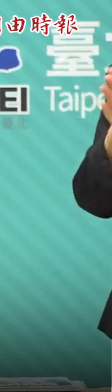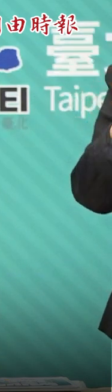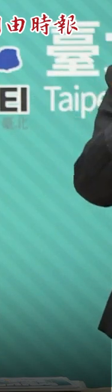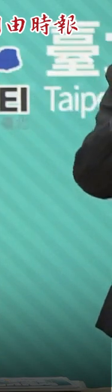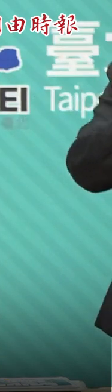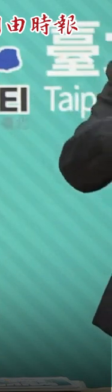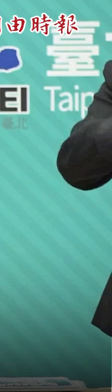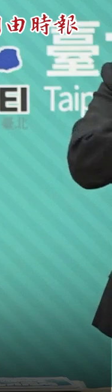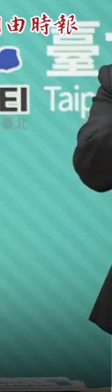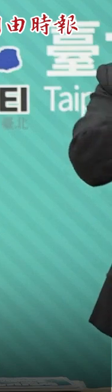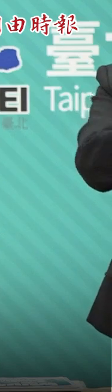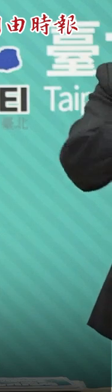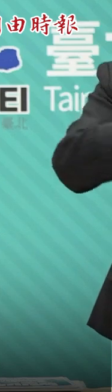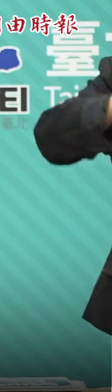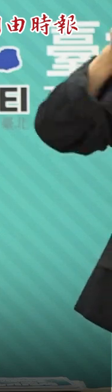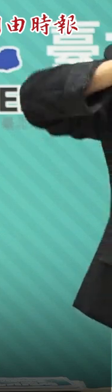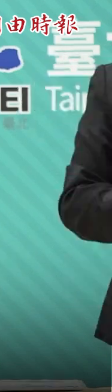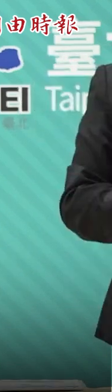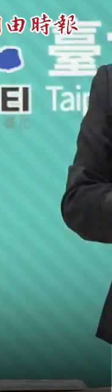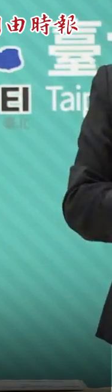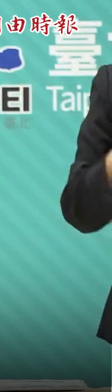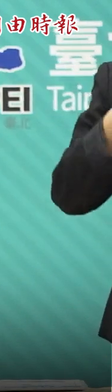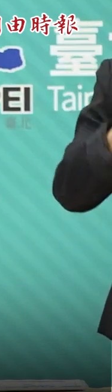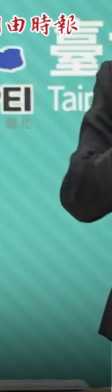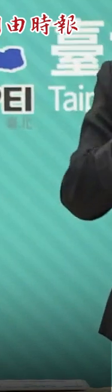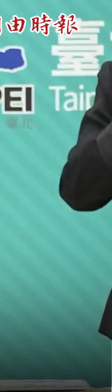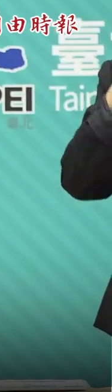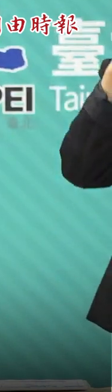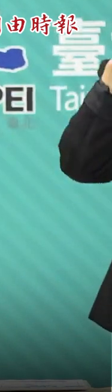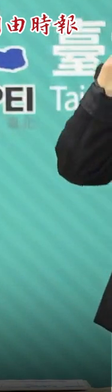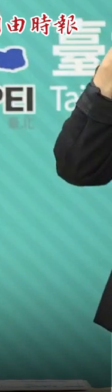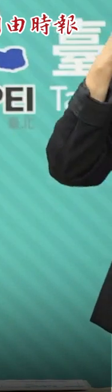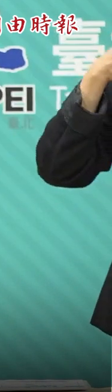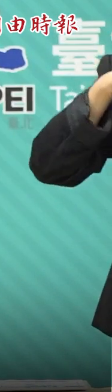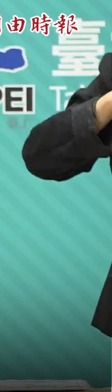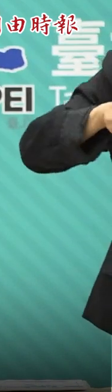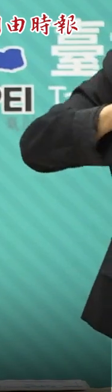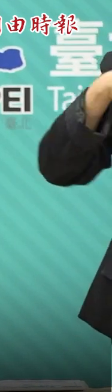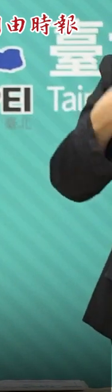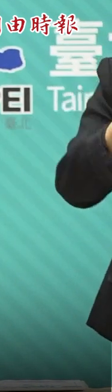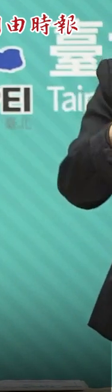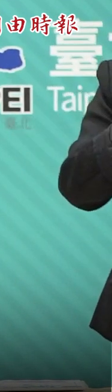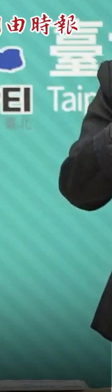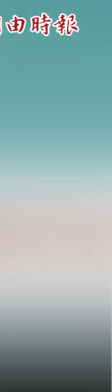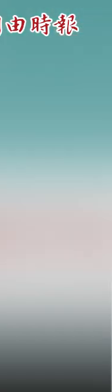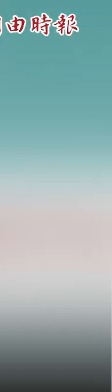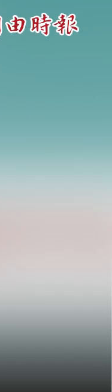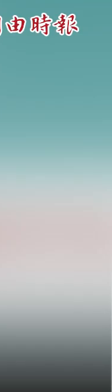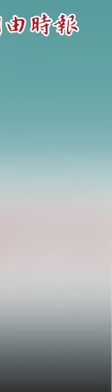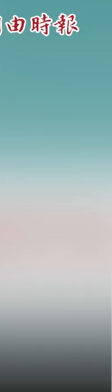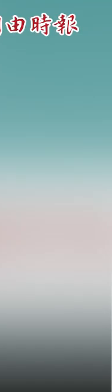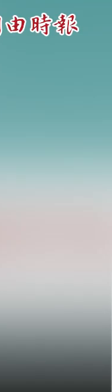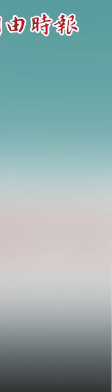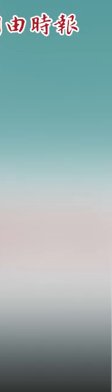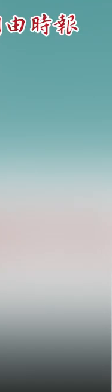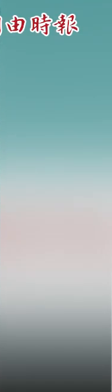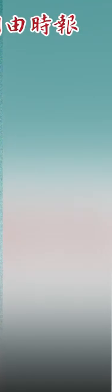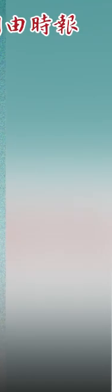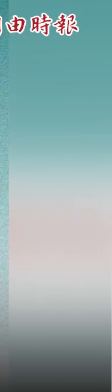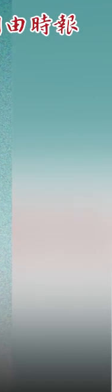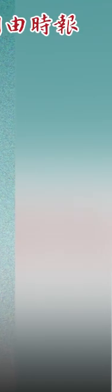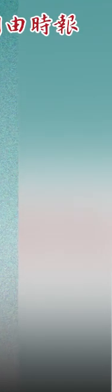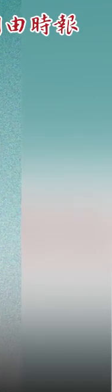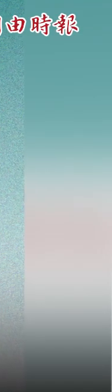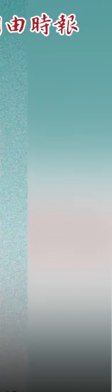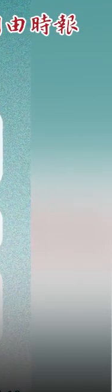会调拨一些优先去打的。我现在要想办法扩大这个接种量，诊所、哦